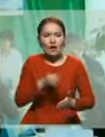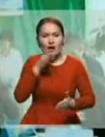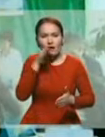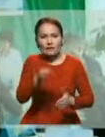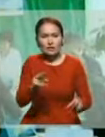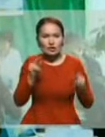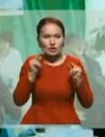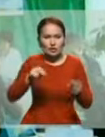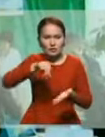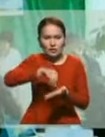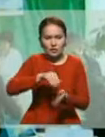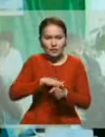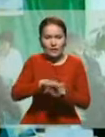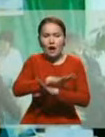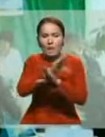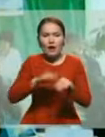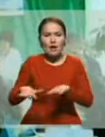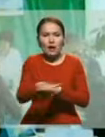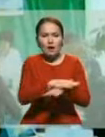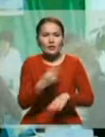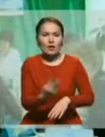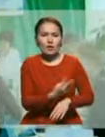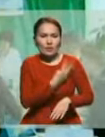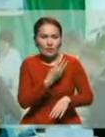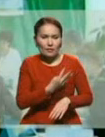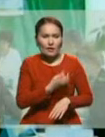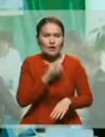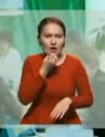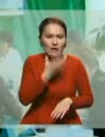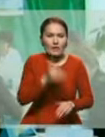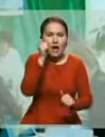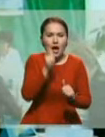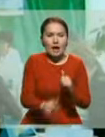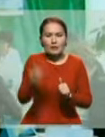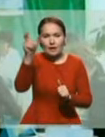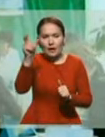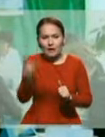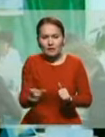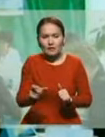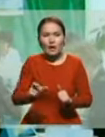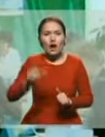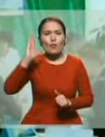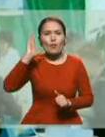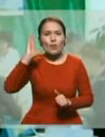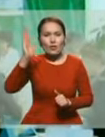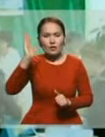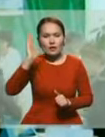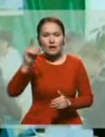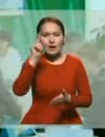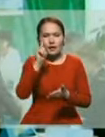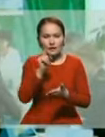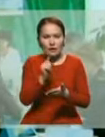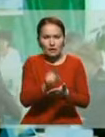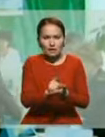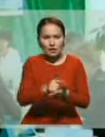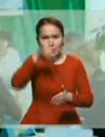бәрі көңілге өте жақсы, өйткені қазіргі әрбір азамат өзі келешегін, ұрпағымыздың келешегін, осы ұлтаралық